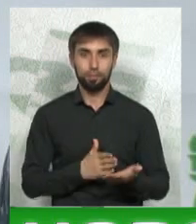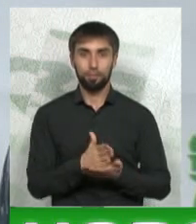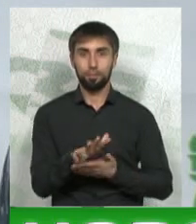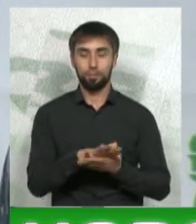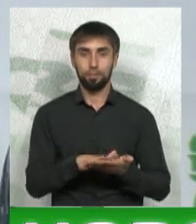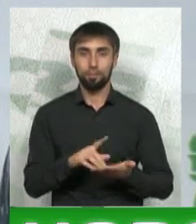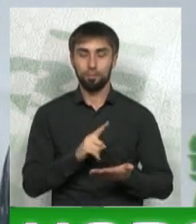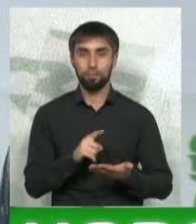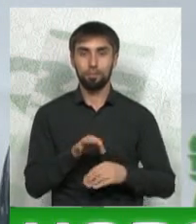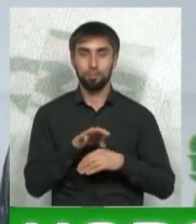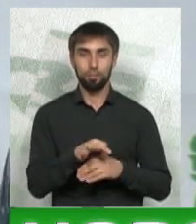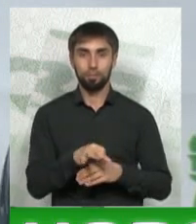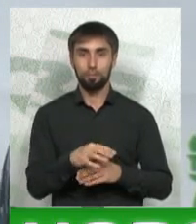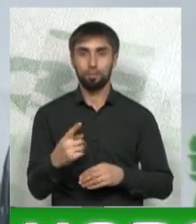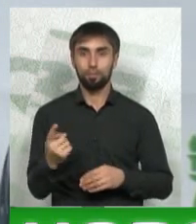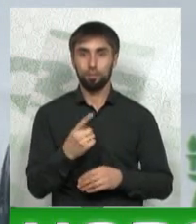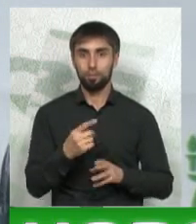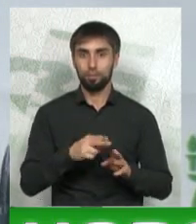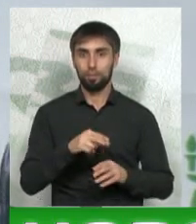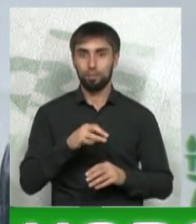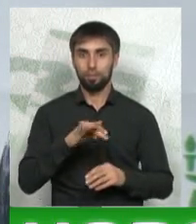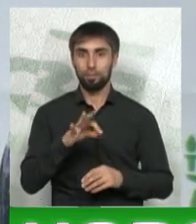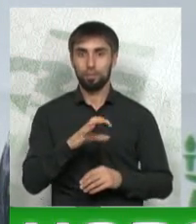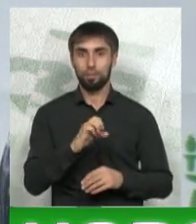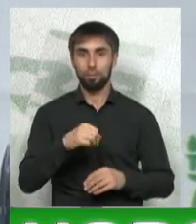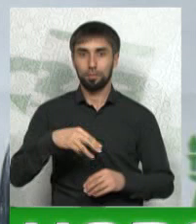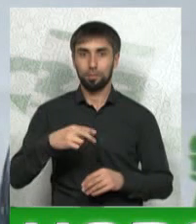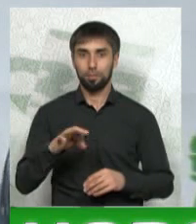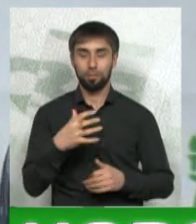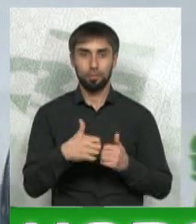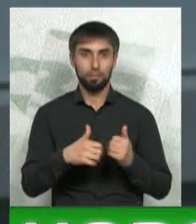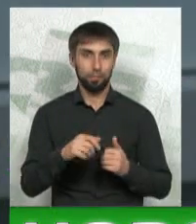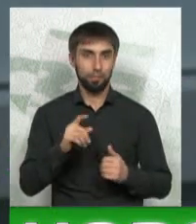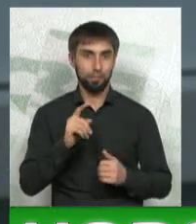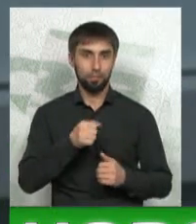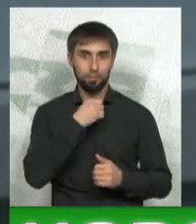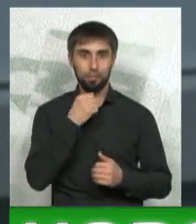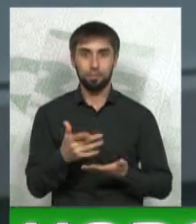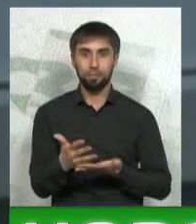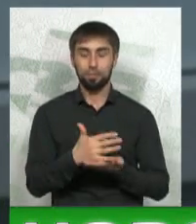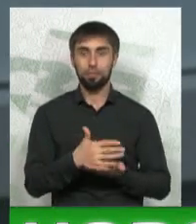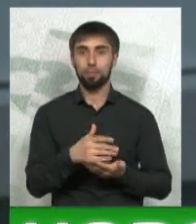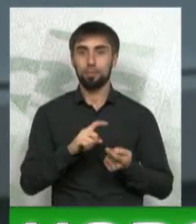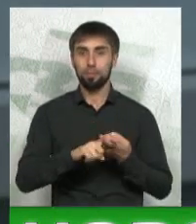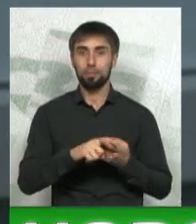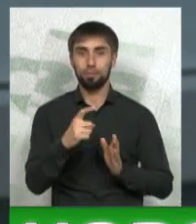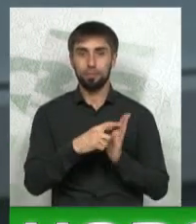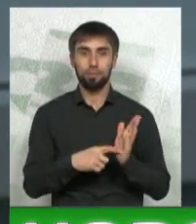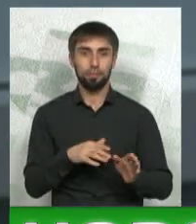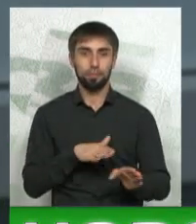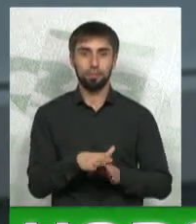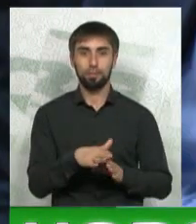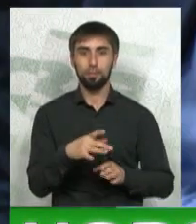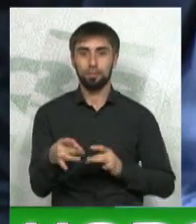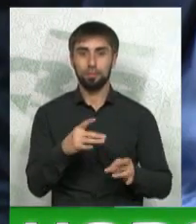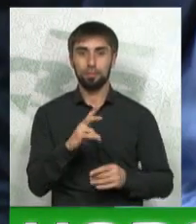заявку, чтобы провести первый чемпионат России по самбо среди взрослых. Собравшиеся коснулись и темы реализации в